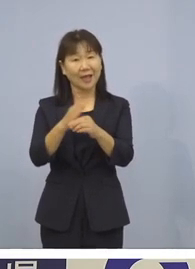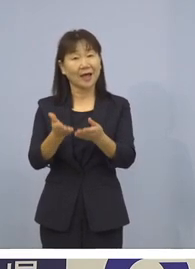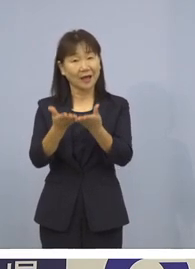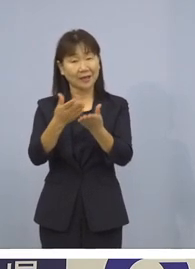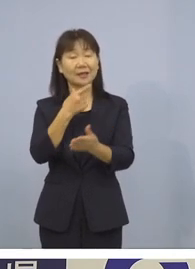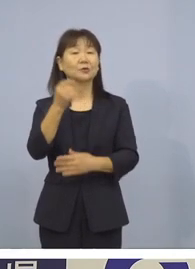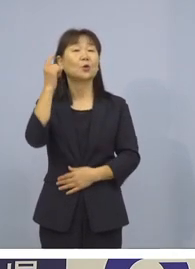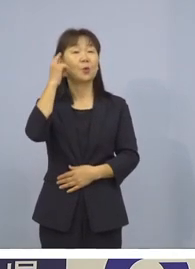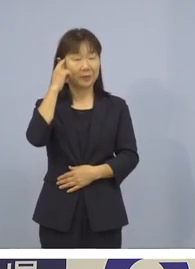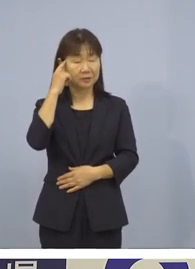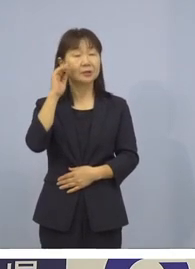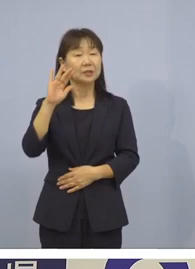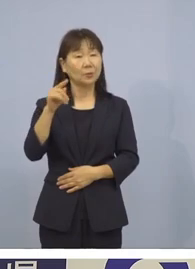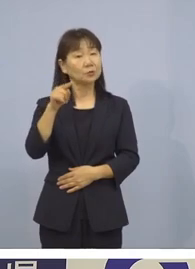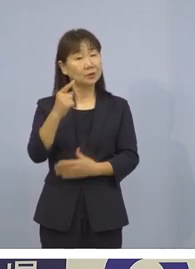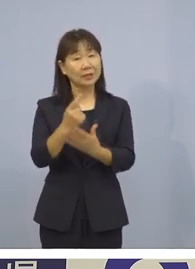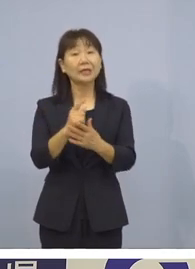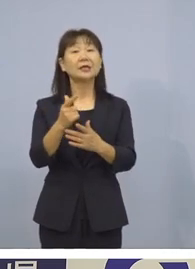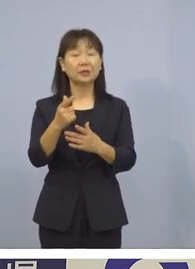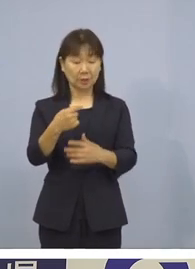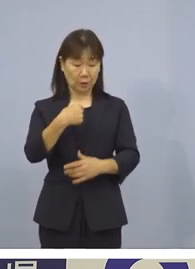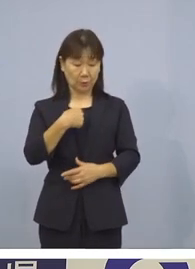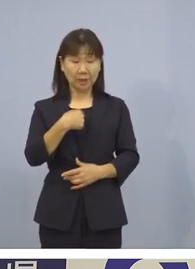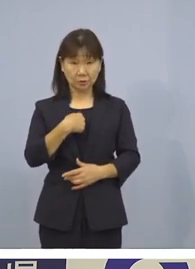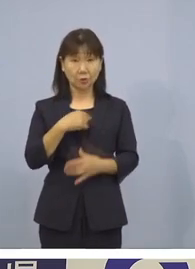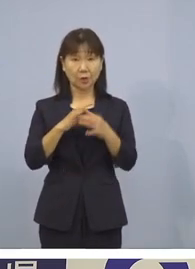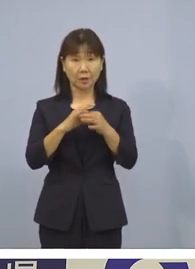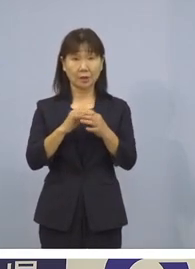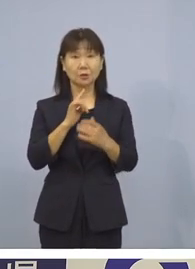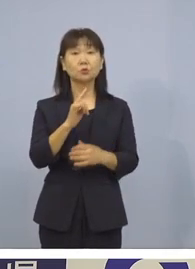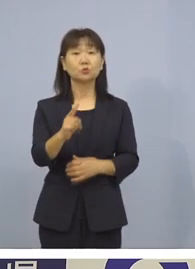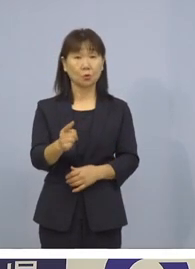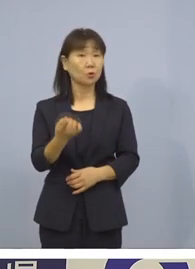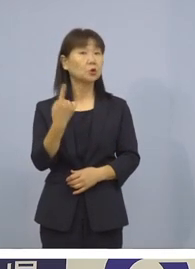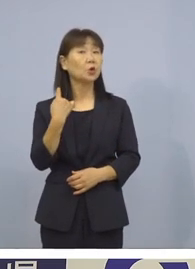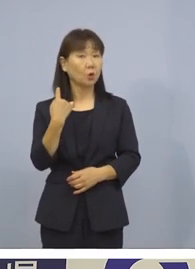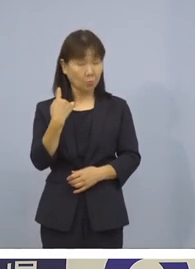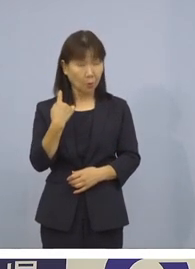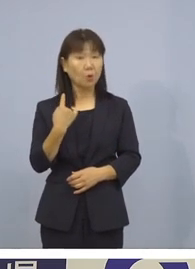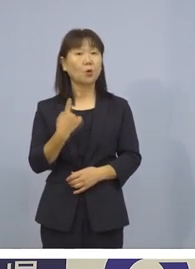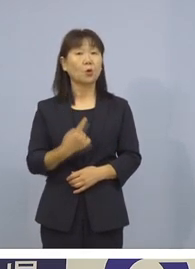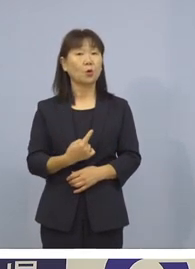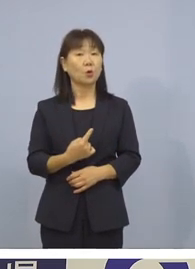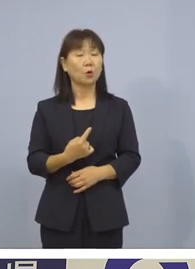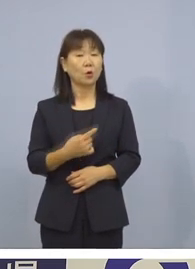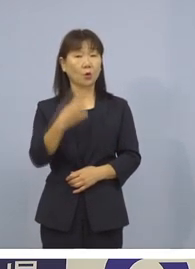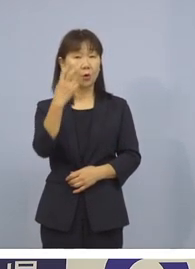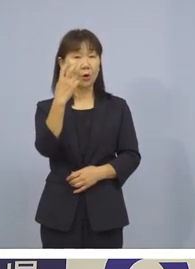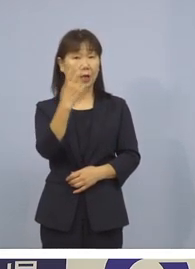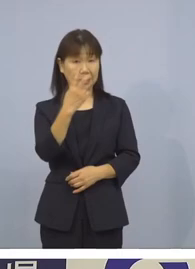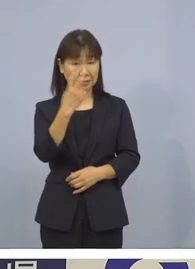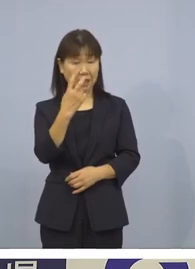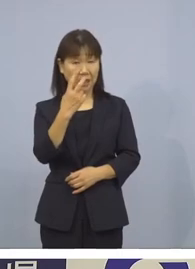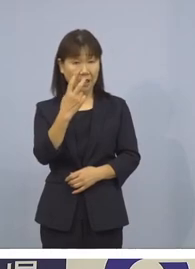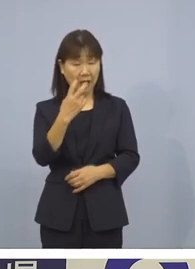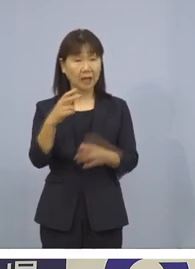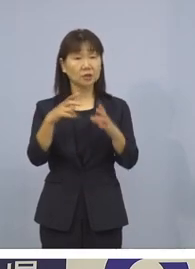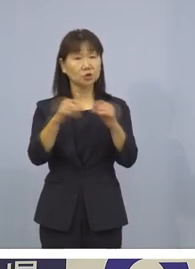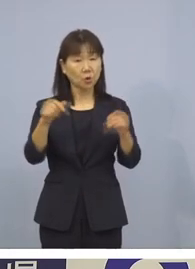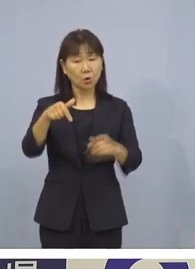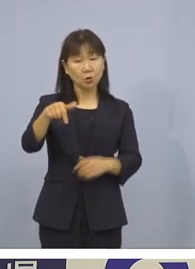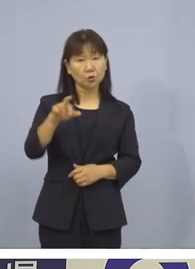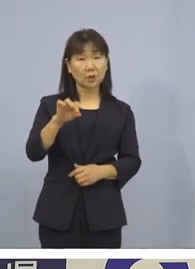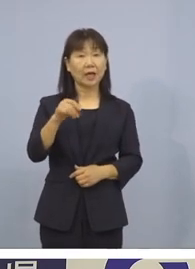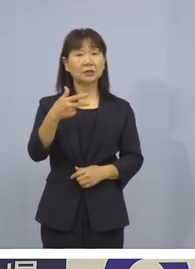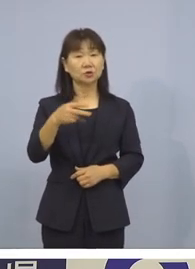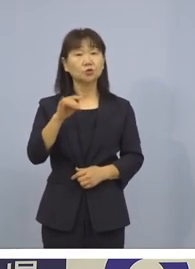けませんよということで、私の関係で言うと、昨日も渋滞グループの菅さんが日本フラッシュさんとの提携